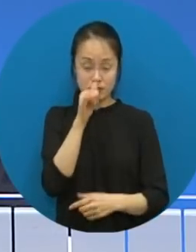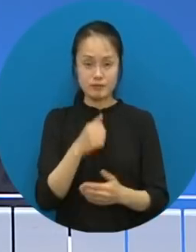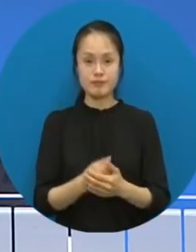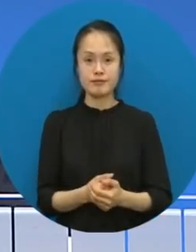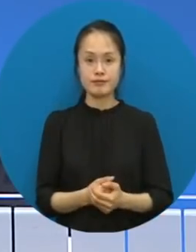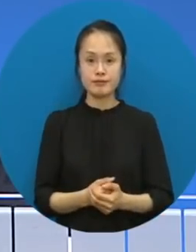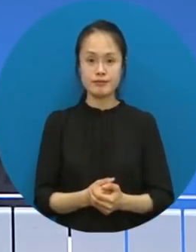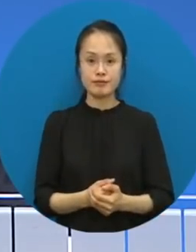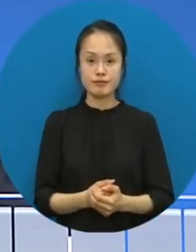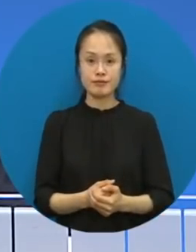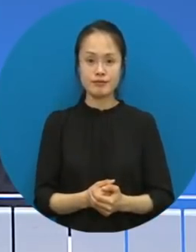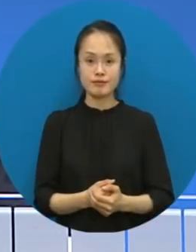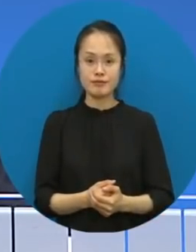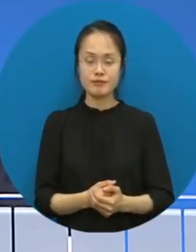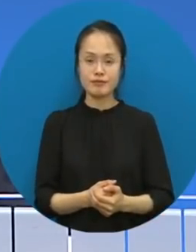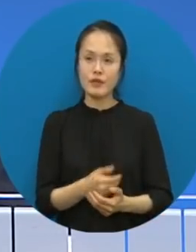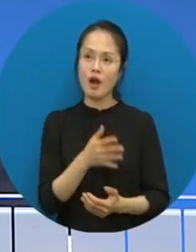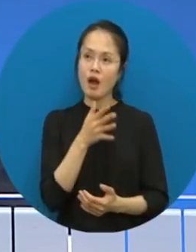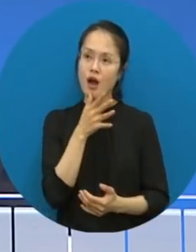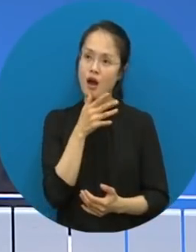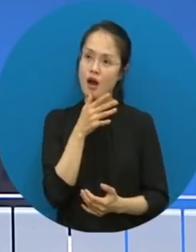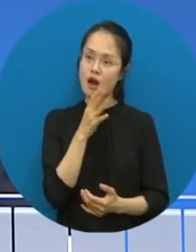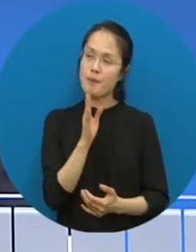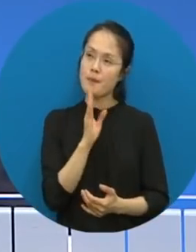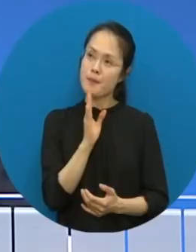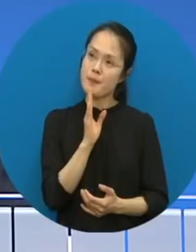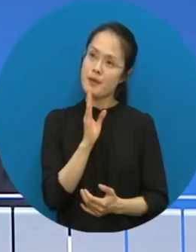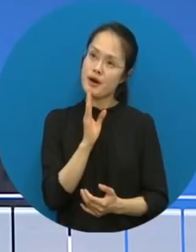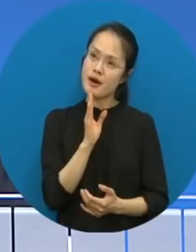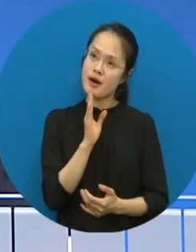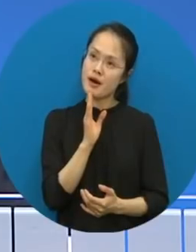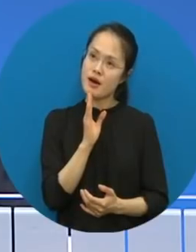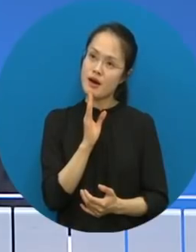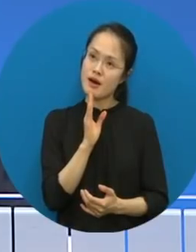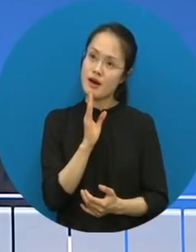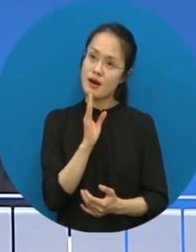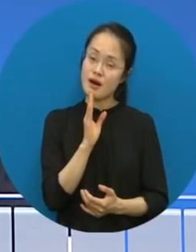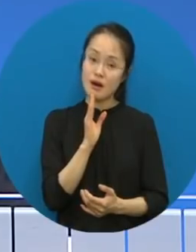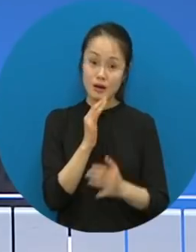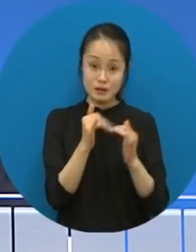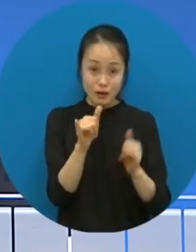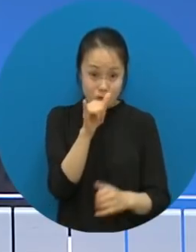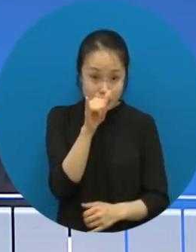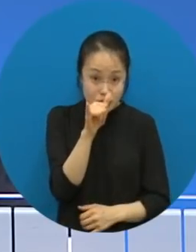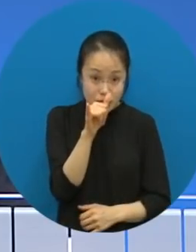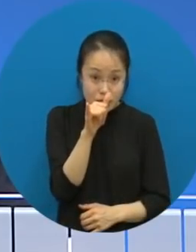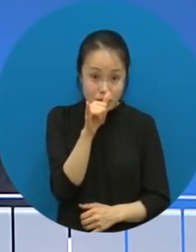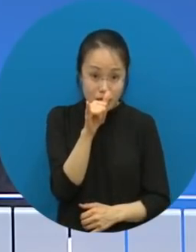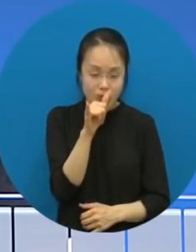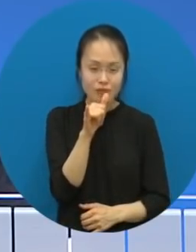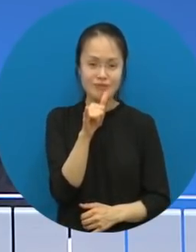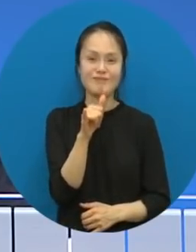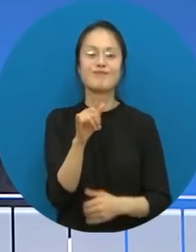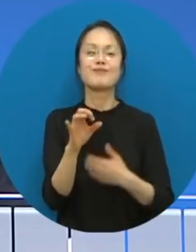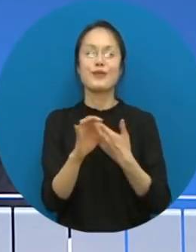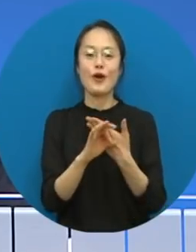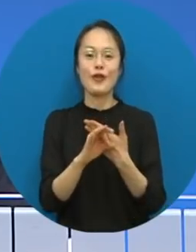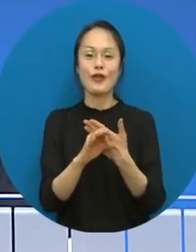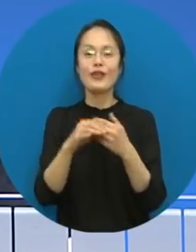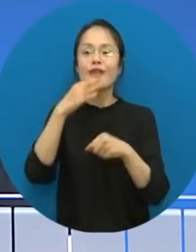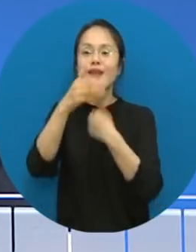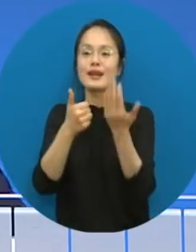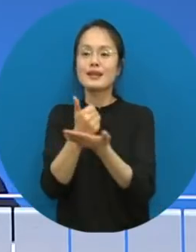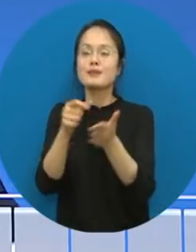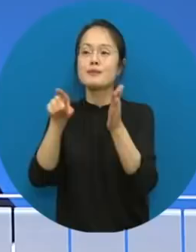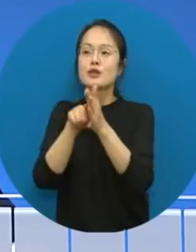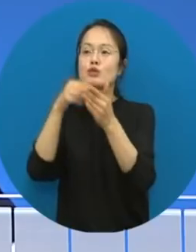아, 그렇구나. 만약에 그런 분이 있으시다면 믿음을 달라고 기도하십시오.